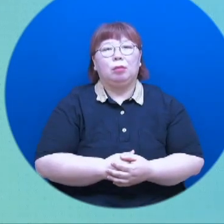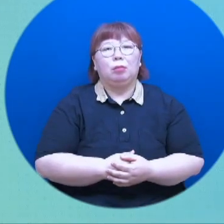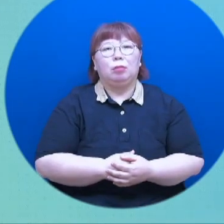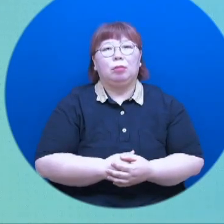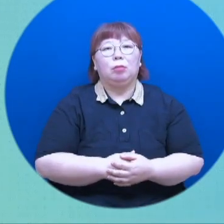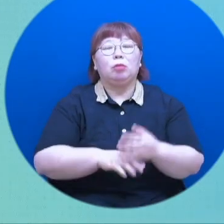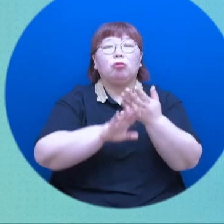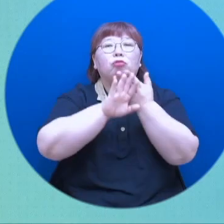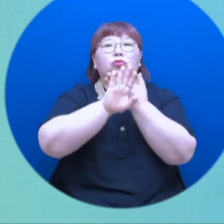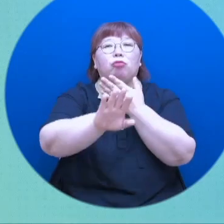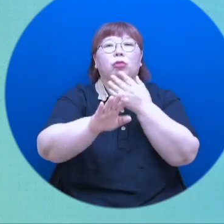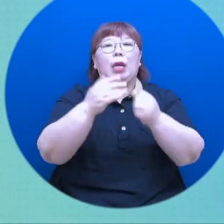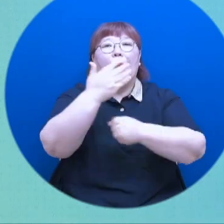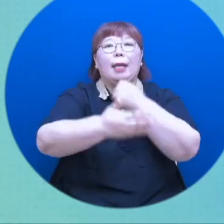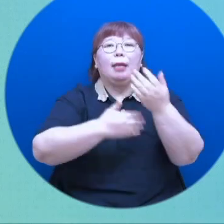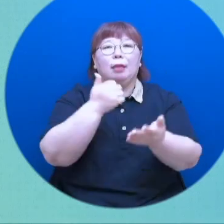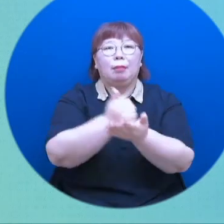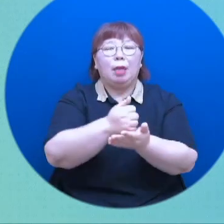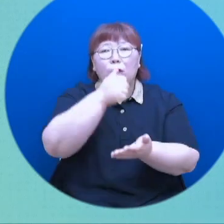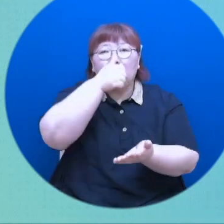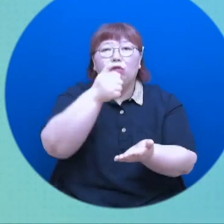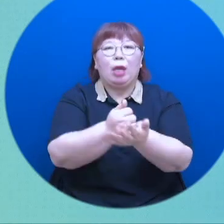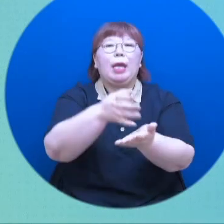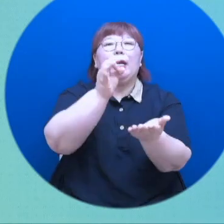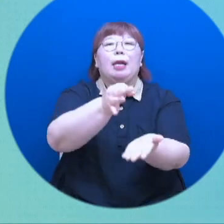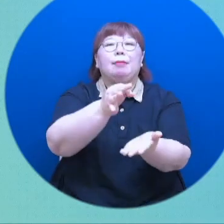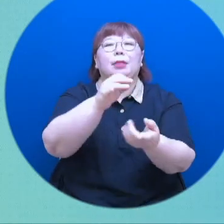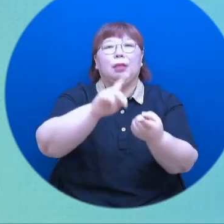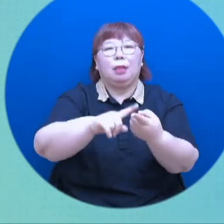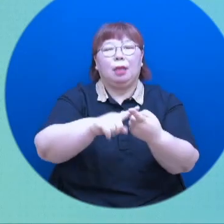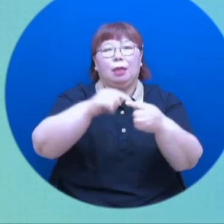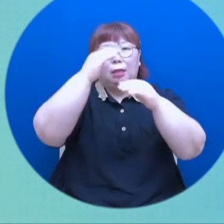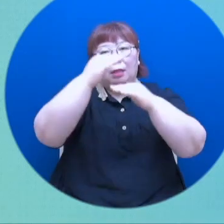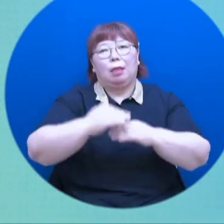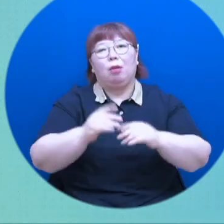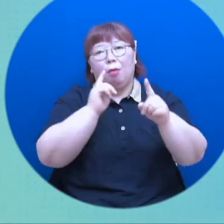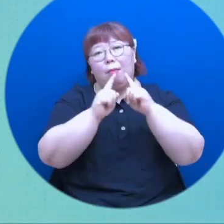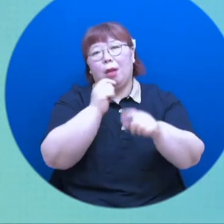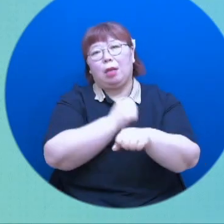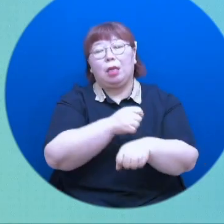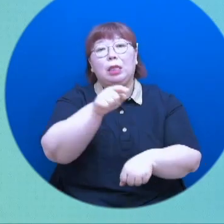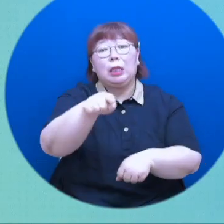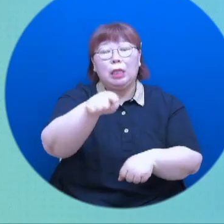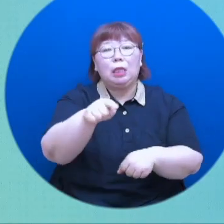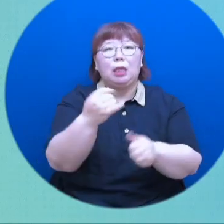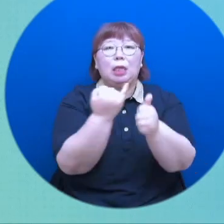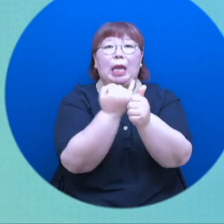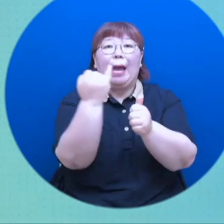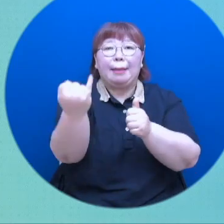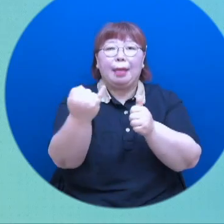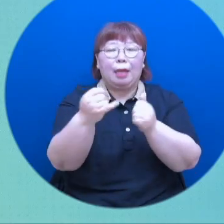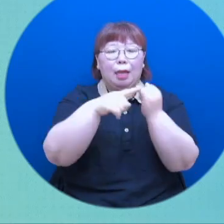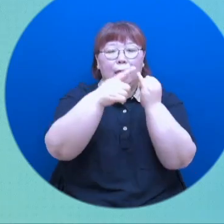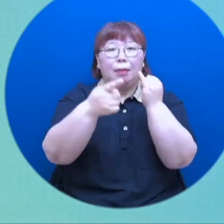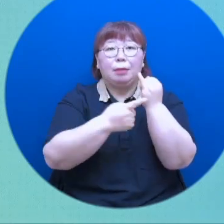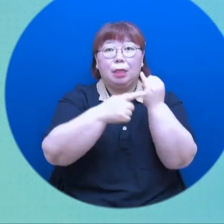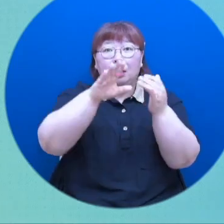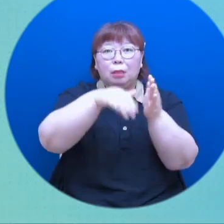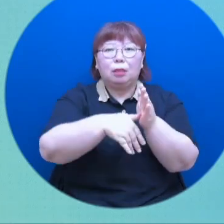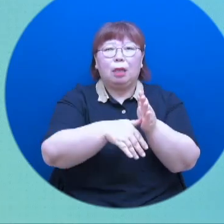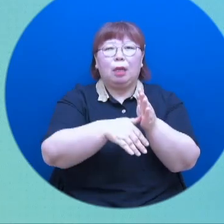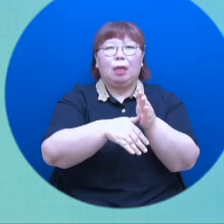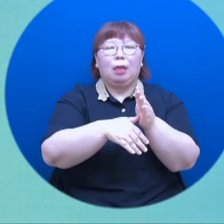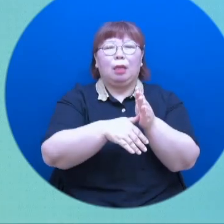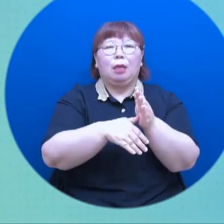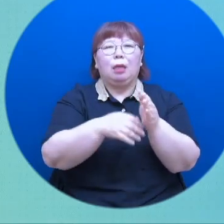나서는 하나님께서 그 죄값에 대한 내용을 얘기하는 거예요. 너희 아내가 둘째 임신을 하고 입덧 많이 했지.